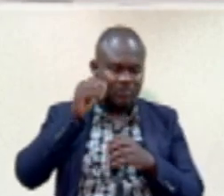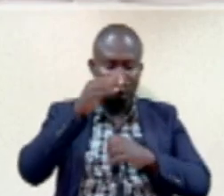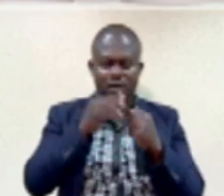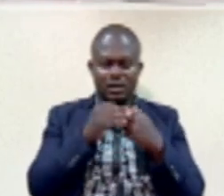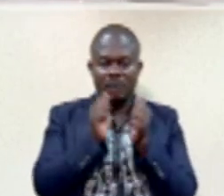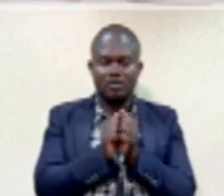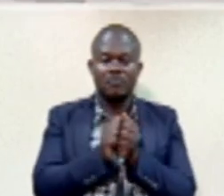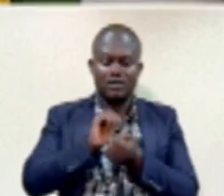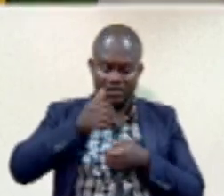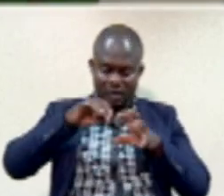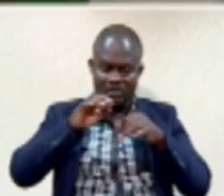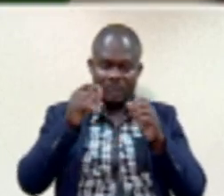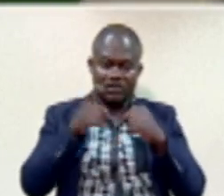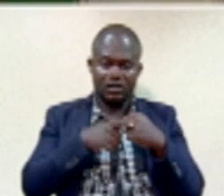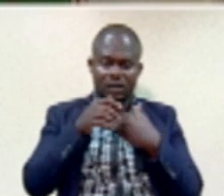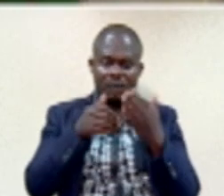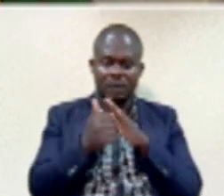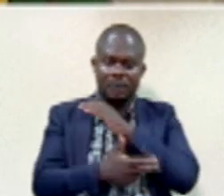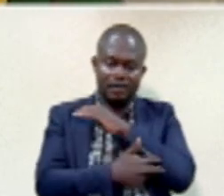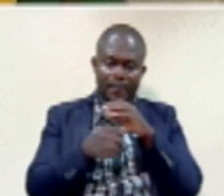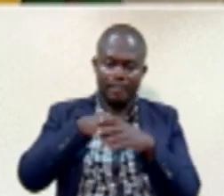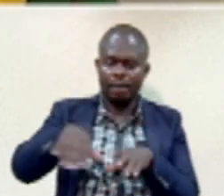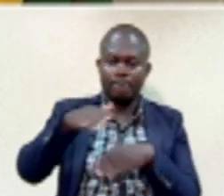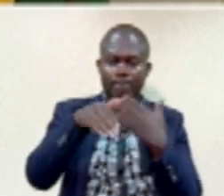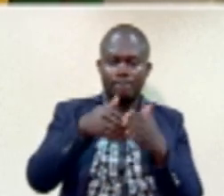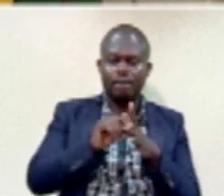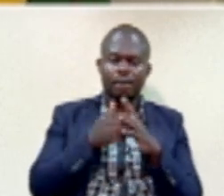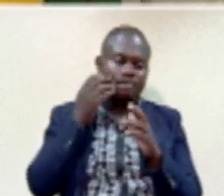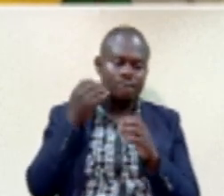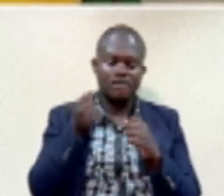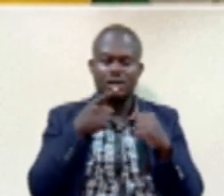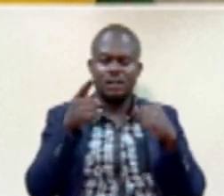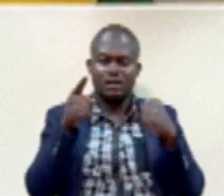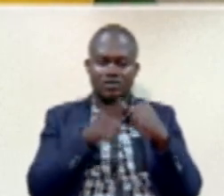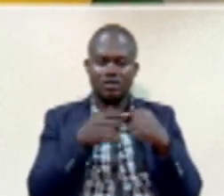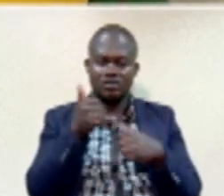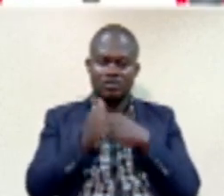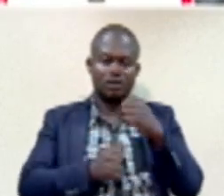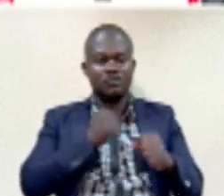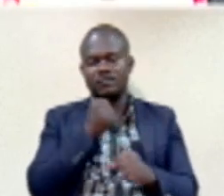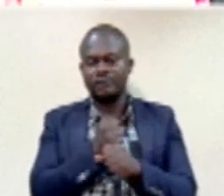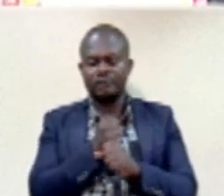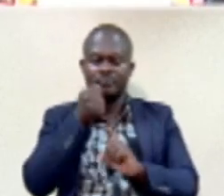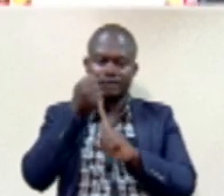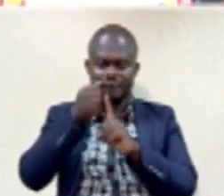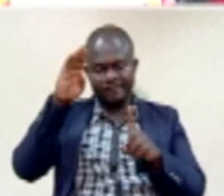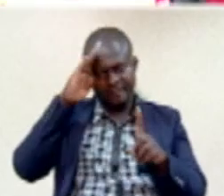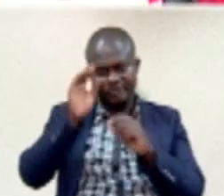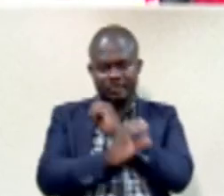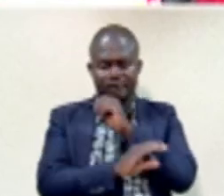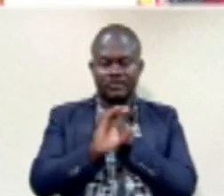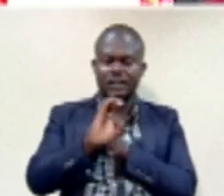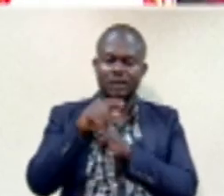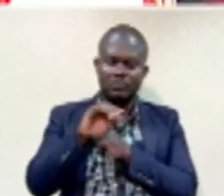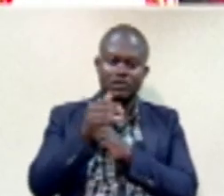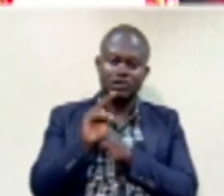na mudasobwa 6 nibyo byibwe kuri izo sitasiyo kuva mu kwezi kwa Nyakanga uyu mwaka. Umuvugizi wa polisi y'igihugu CP